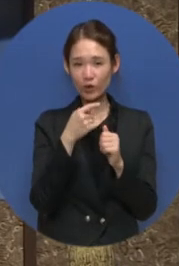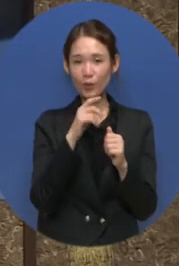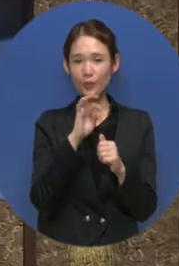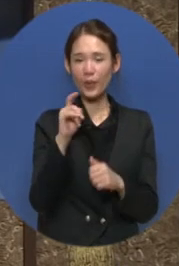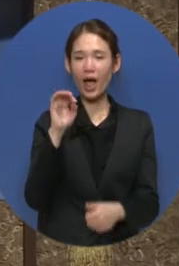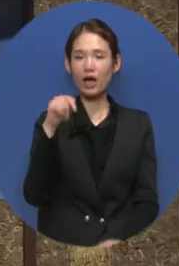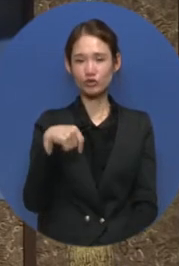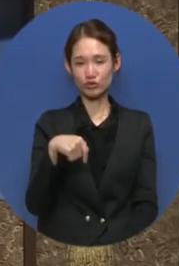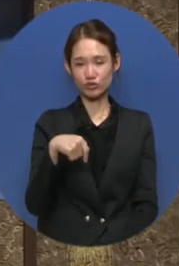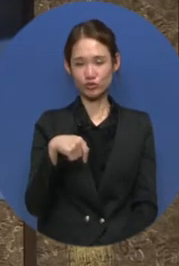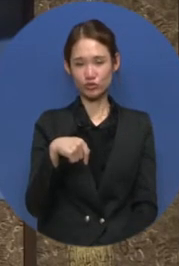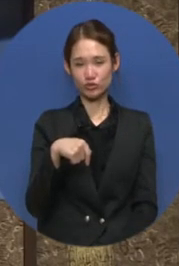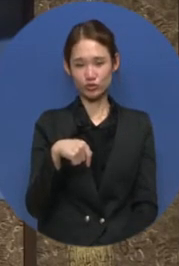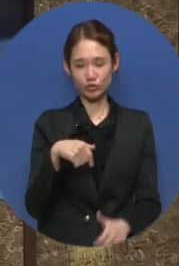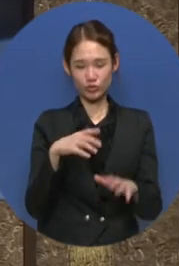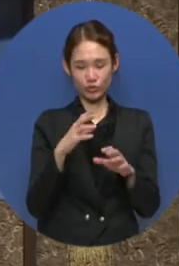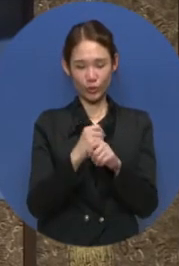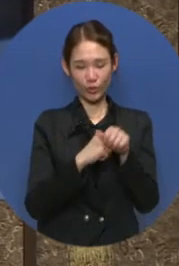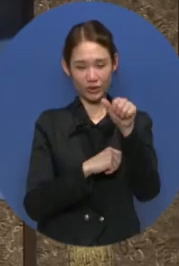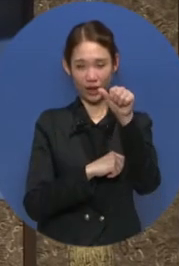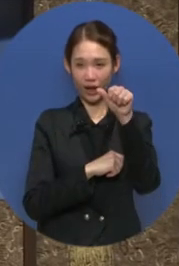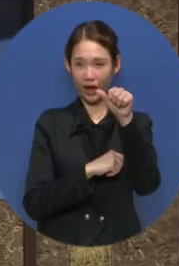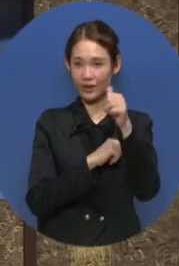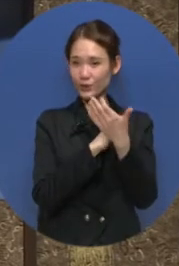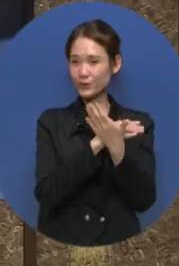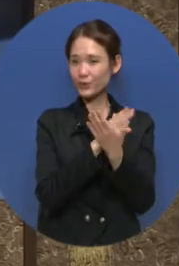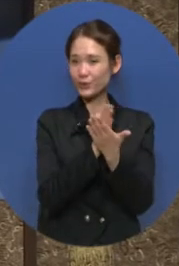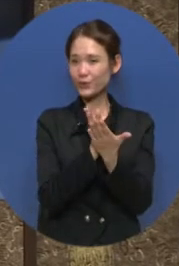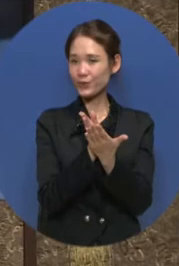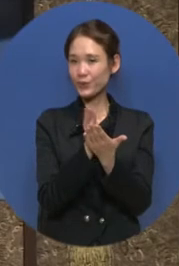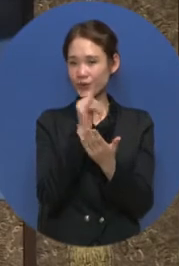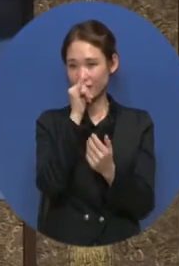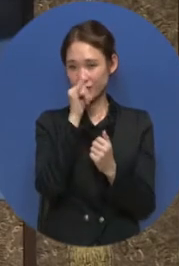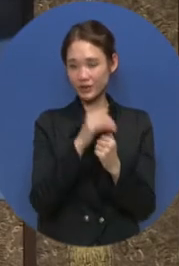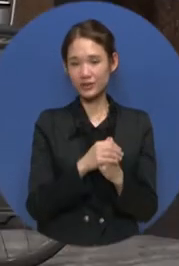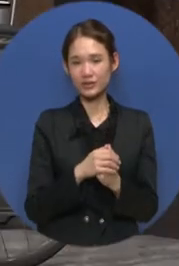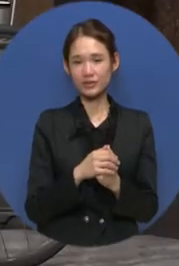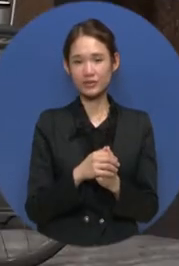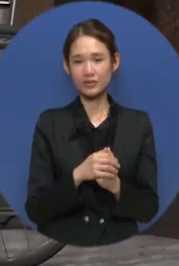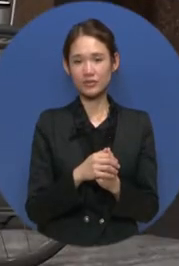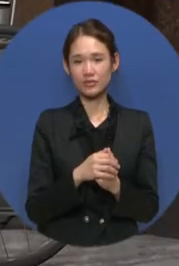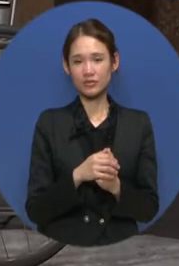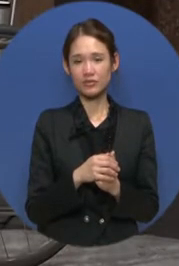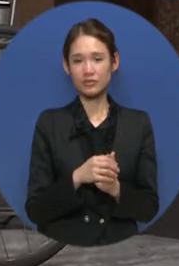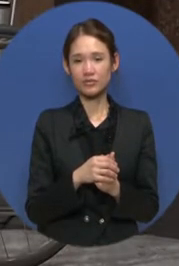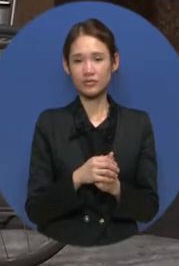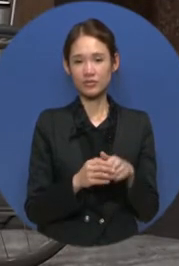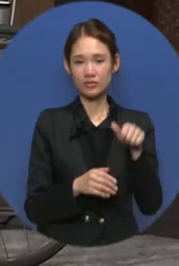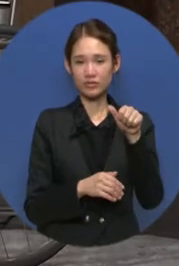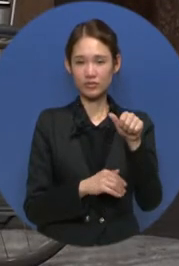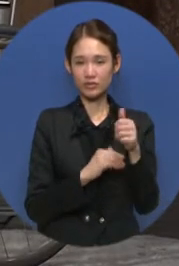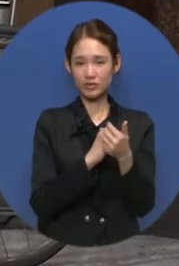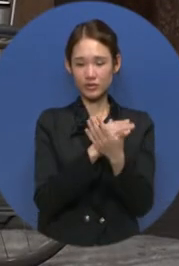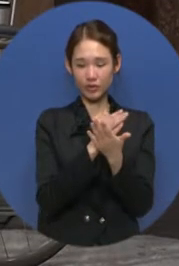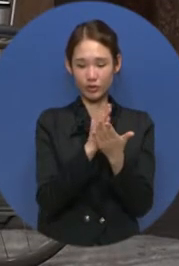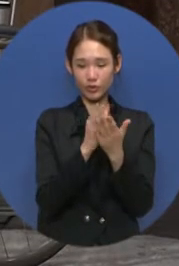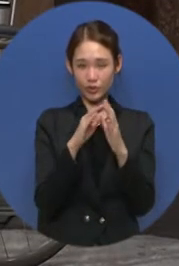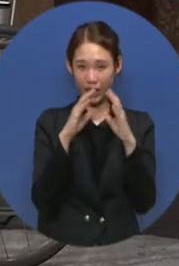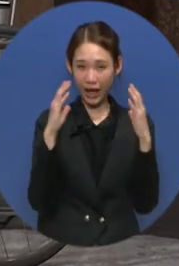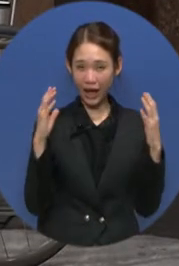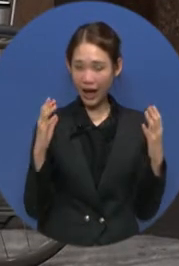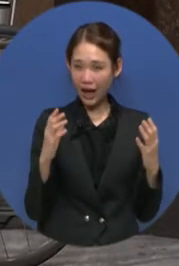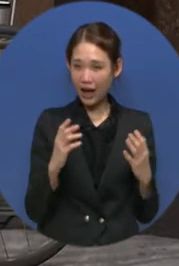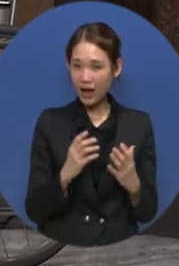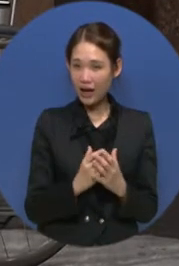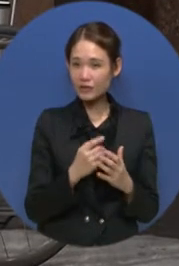있고 이렇게 다섯 종류가 천연 비누는 생산하고 다섯 종류가 있군요. 네. 그럼 이 다섯 가지 종류 모두가 다